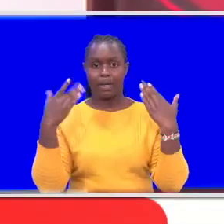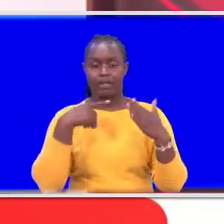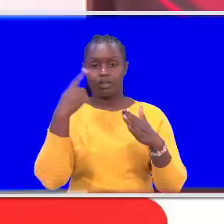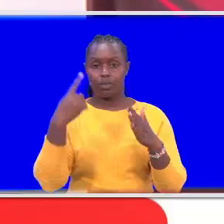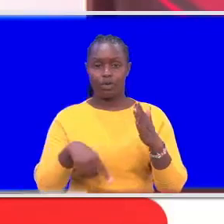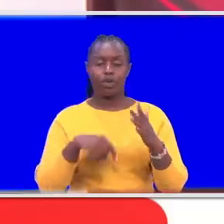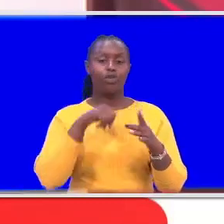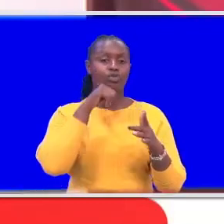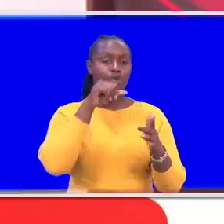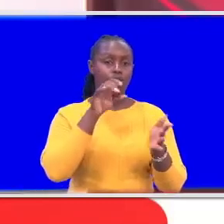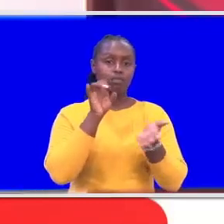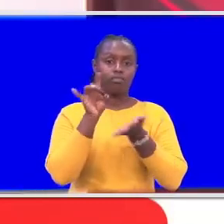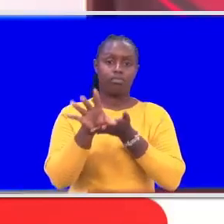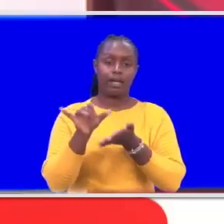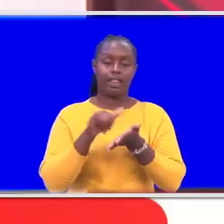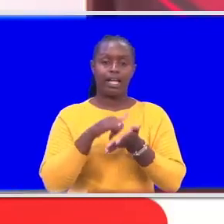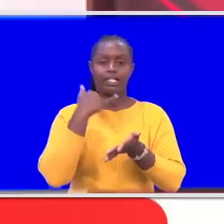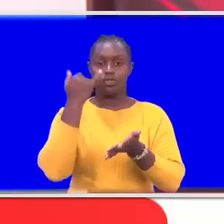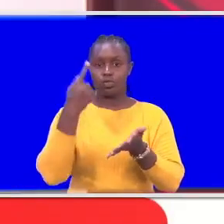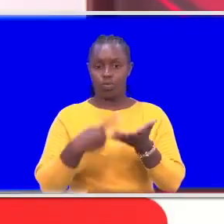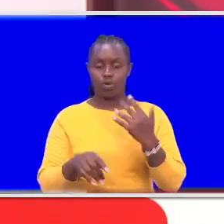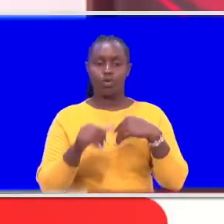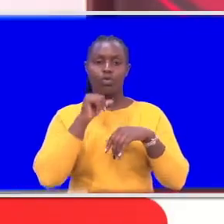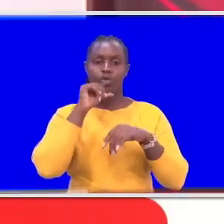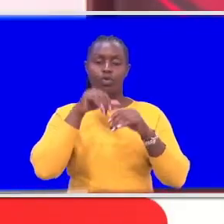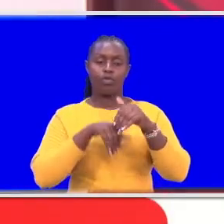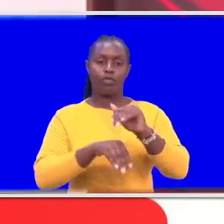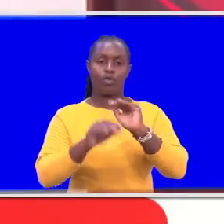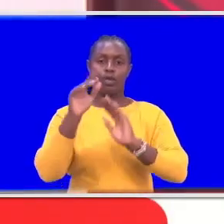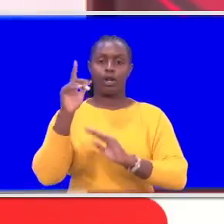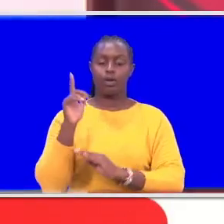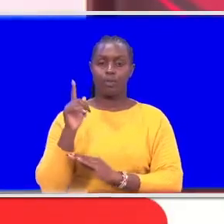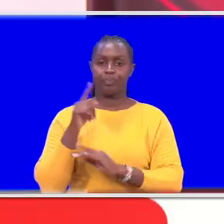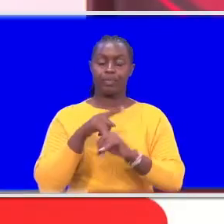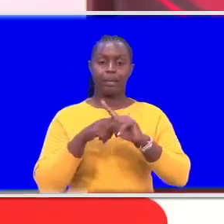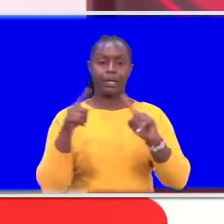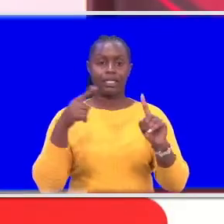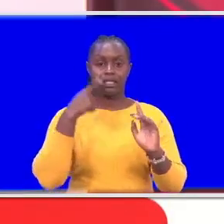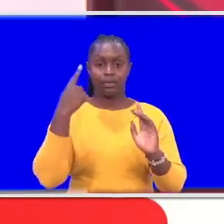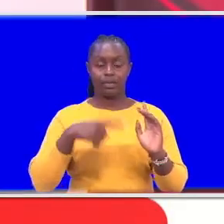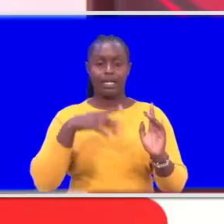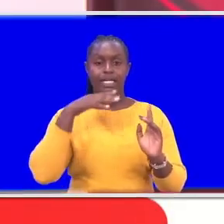kutobanduliwa kwake ni ukiukaji wa sheria. Aidha anasisitiza kwamba spika